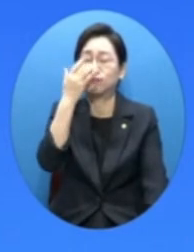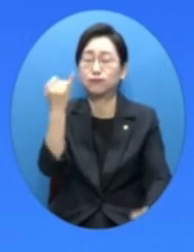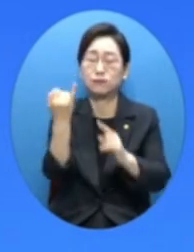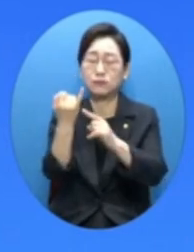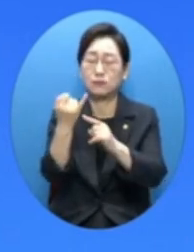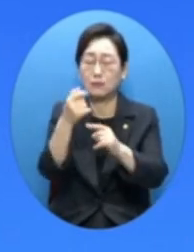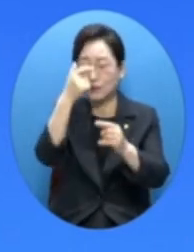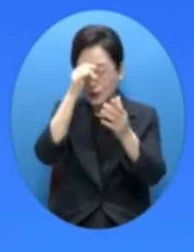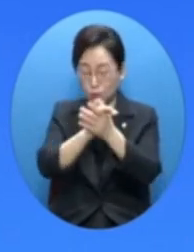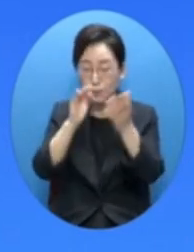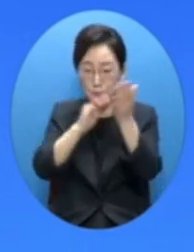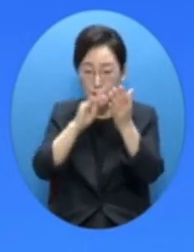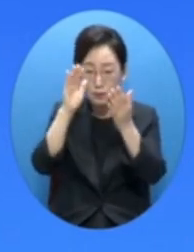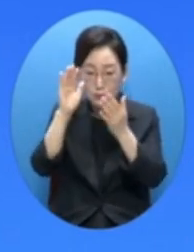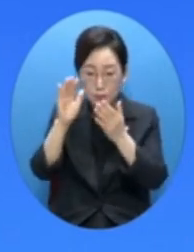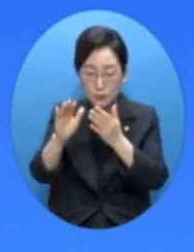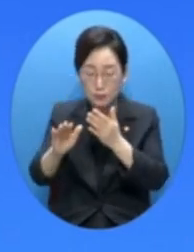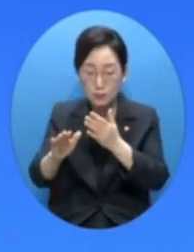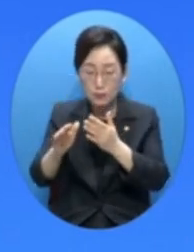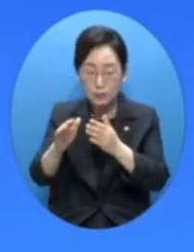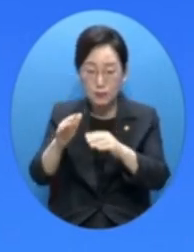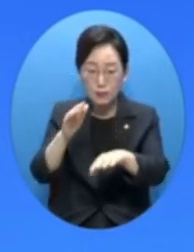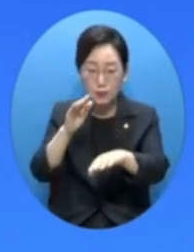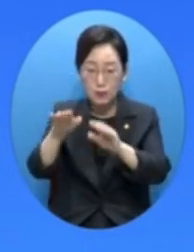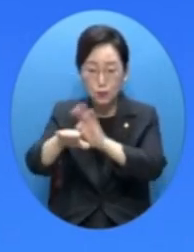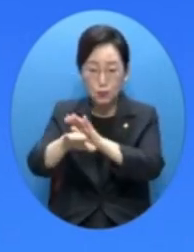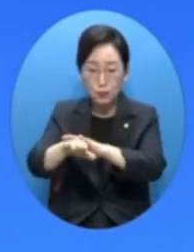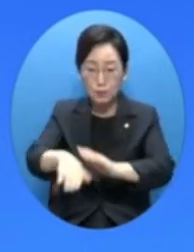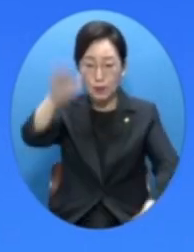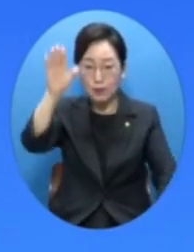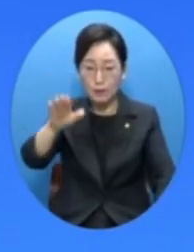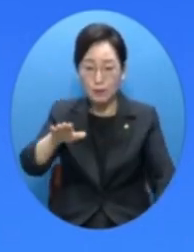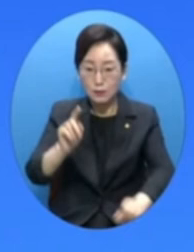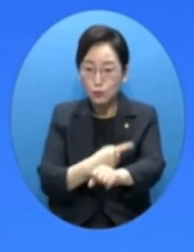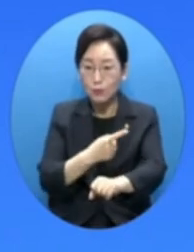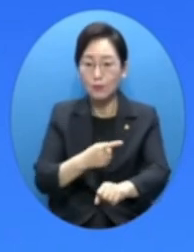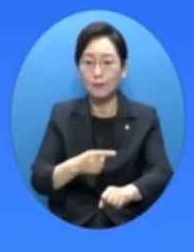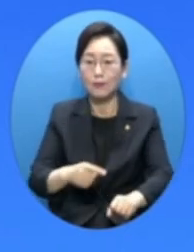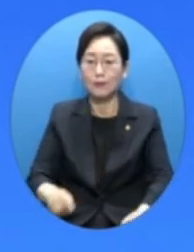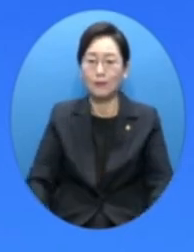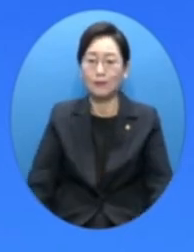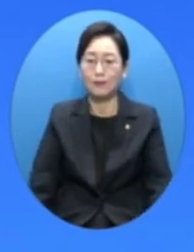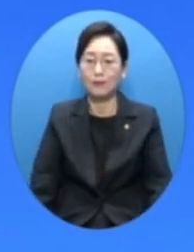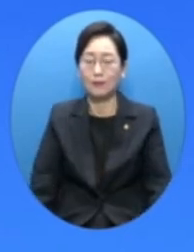끝났는데 끝나는 그 순간 오른팔이 털털 올라간 거예요.